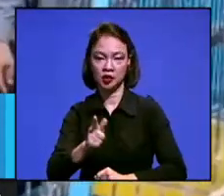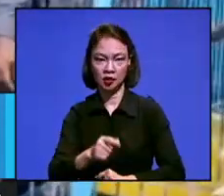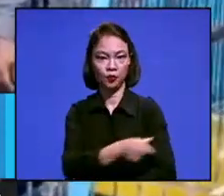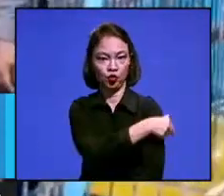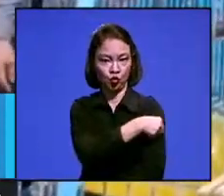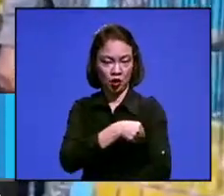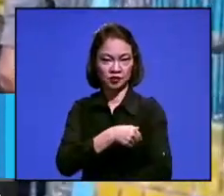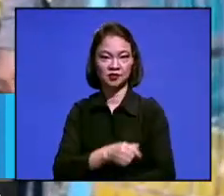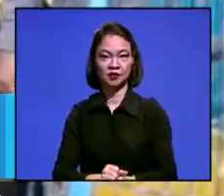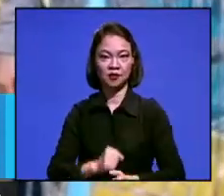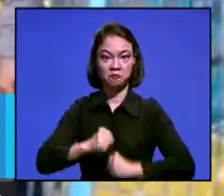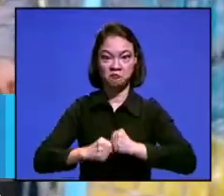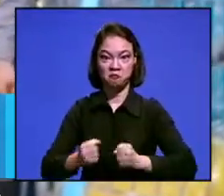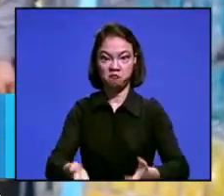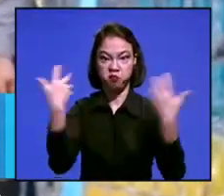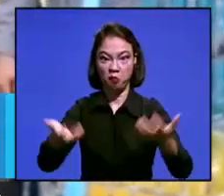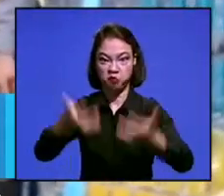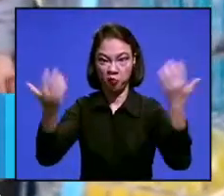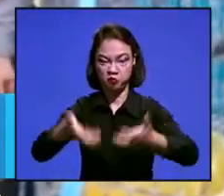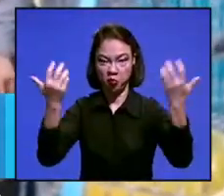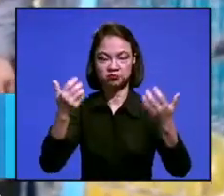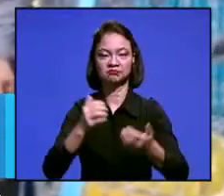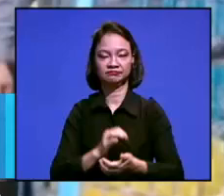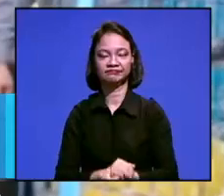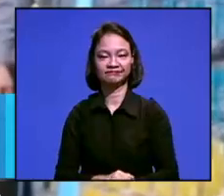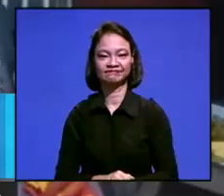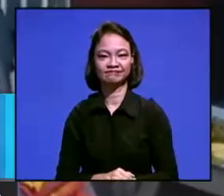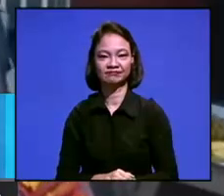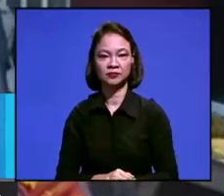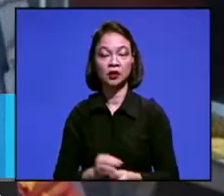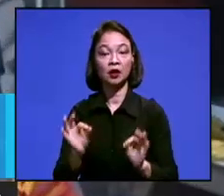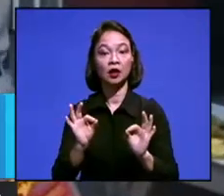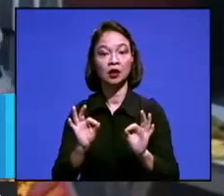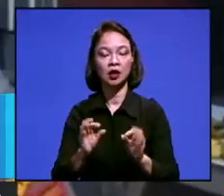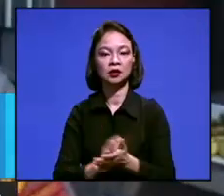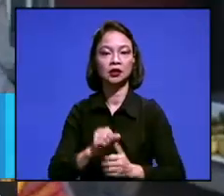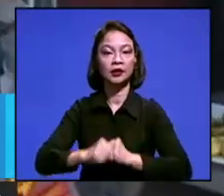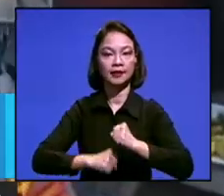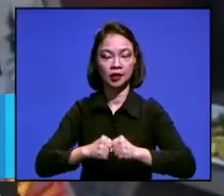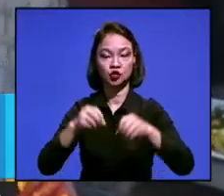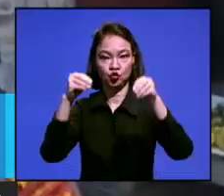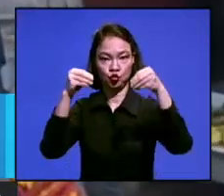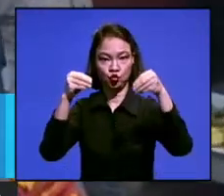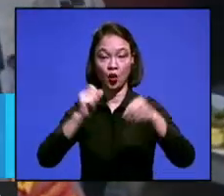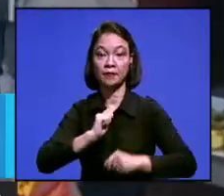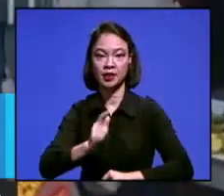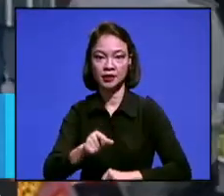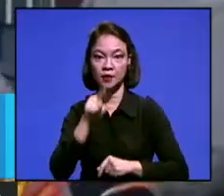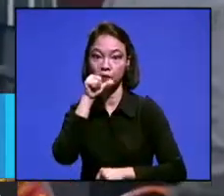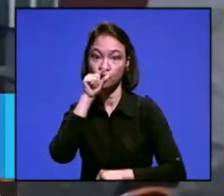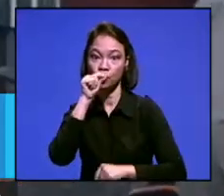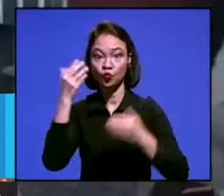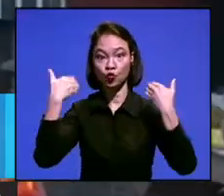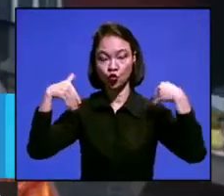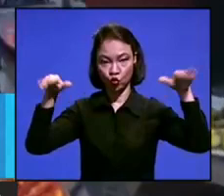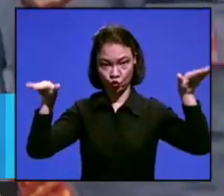melakukan pembubaran paksa. Artinya tidak ada kegiatan menjual beli burung, dan ini juga bukan